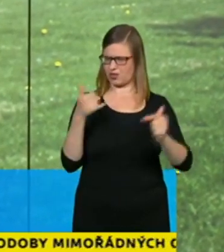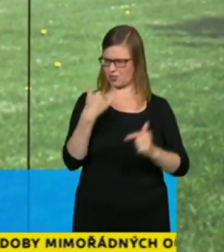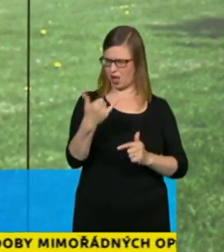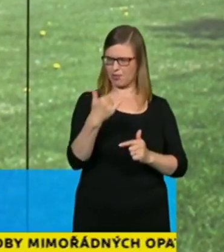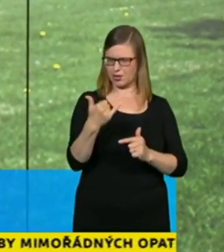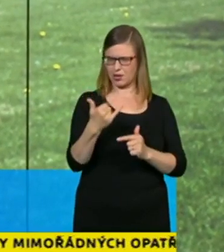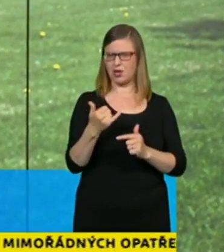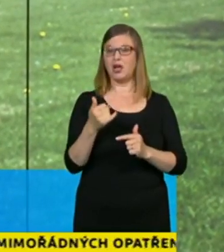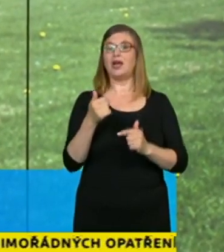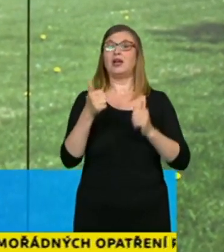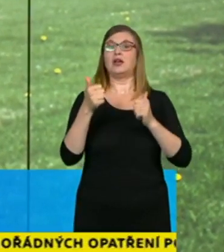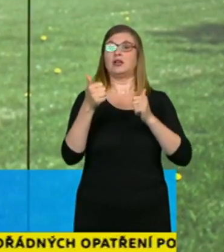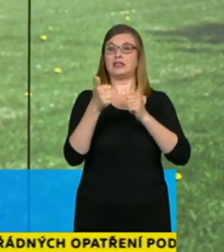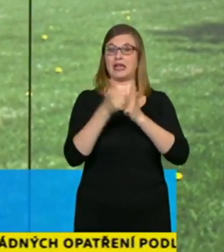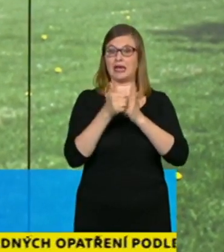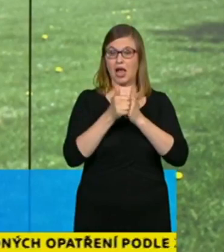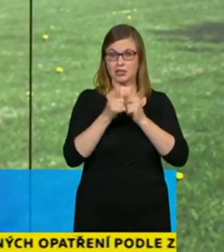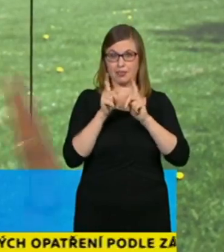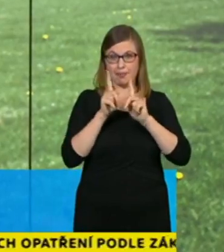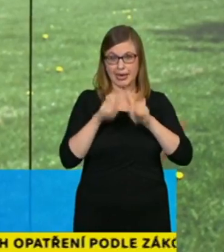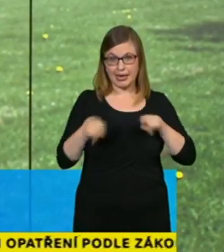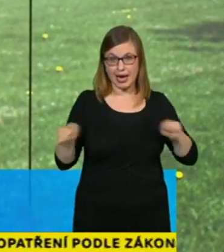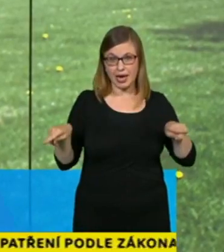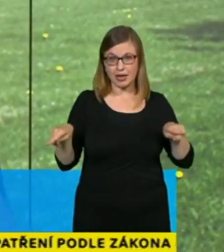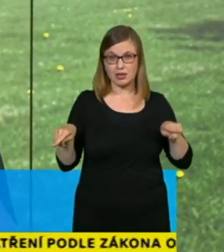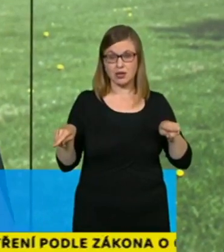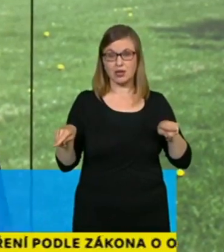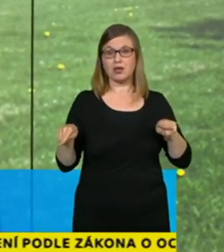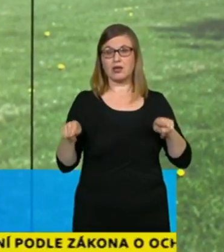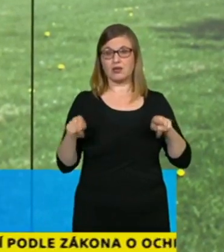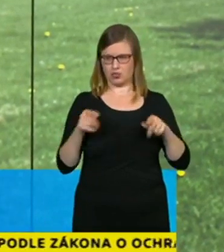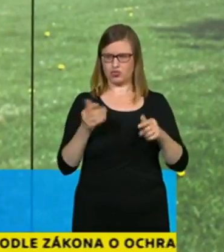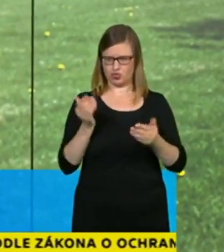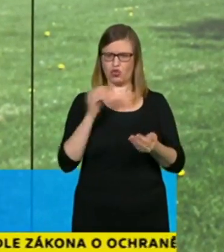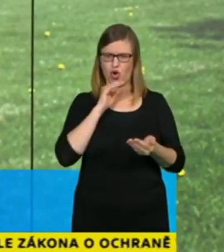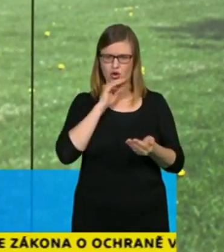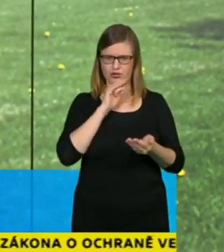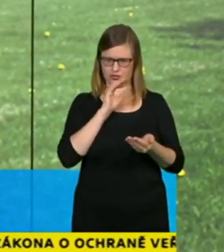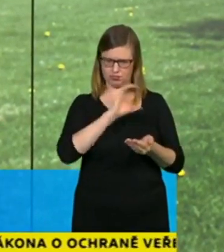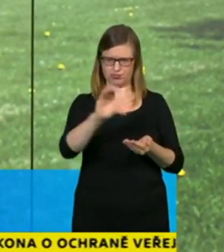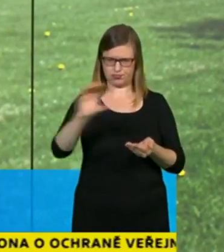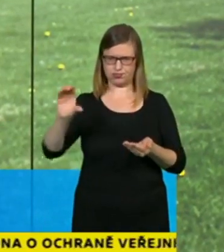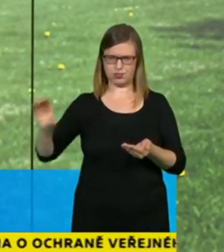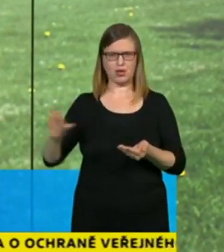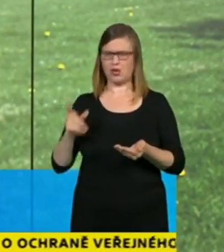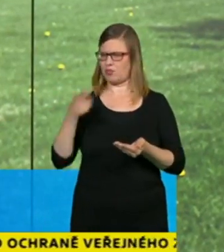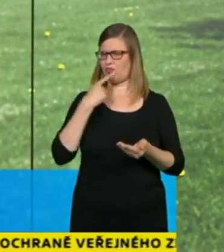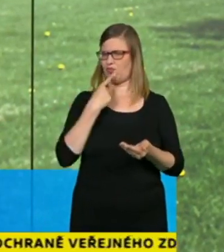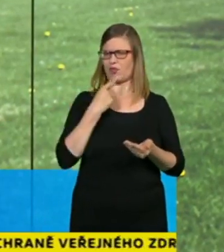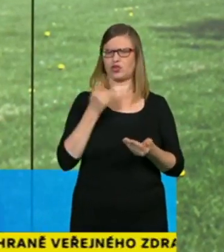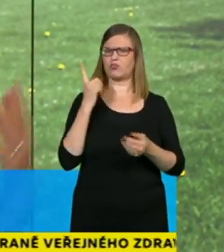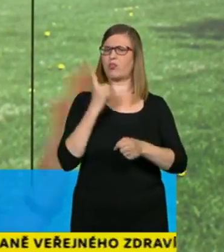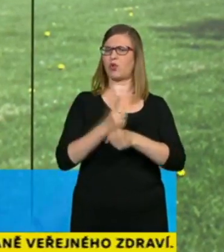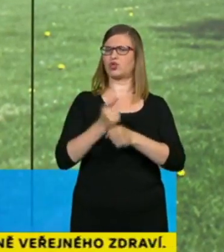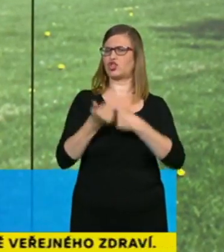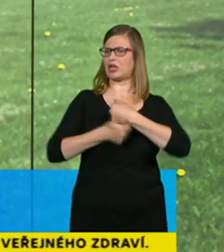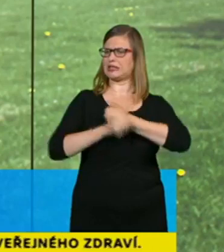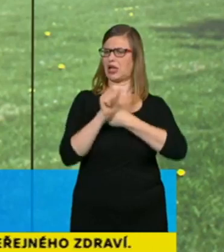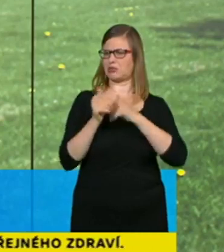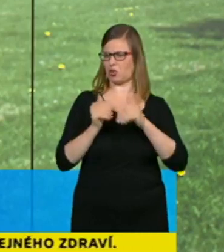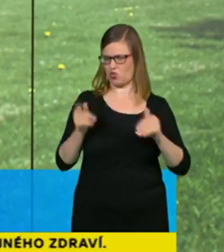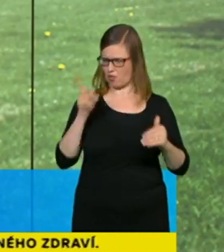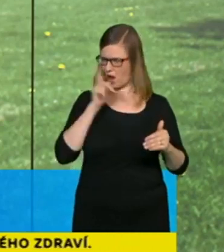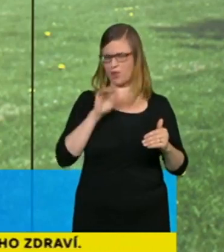milionů. Ošetřovné mě doplní jak pro zaměstnance, tak pro OSVČ mě doplní pan vicepremiér Havlíček.